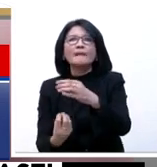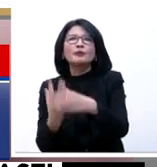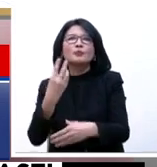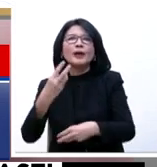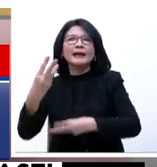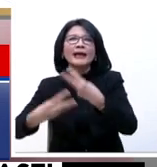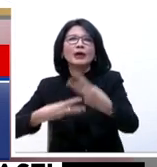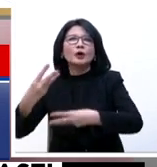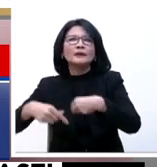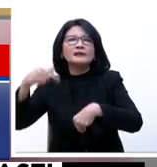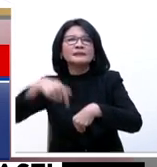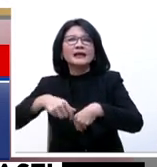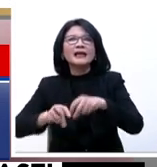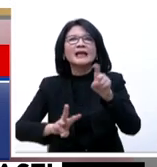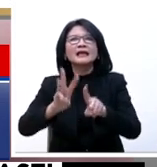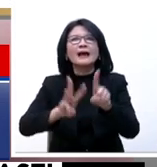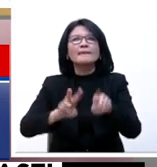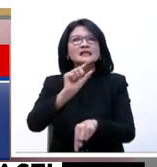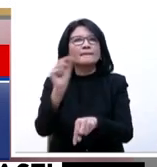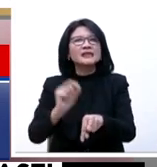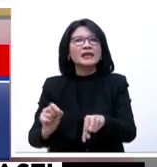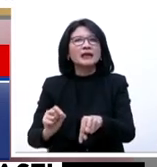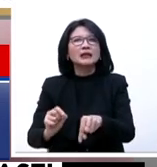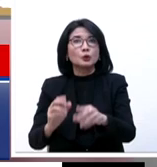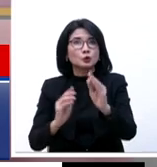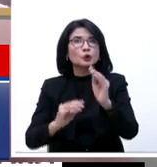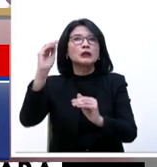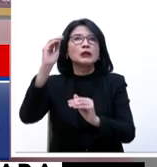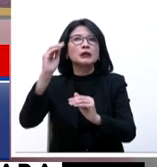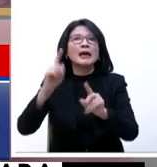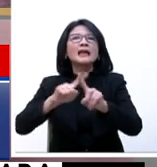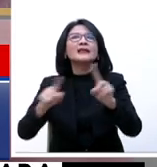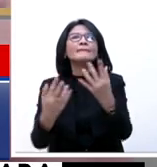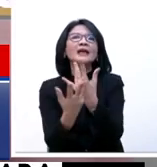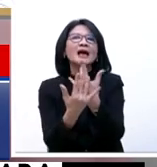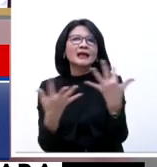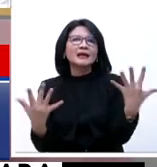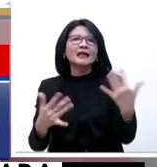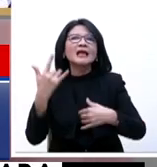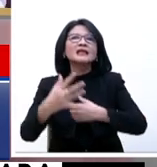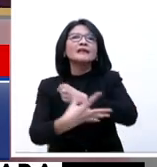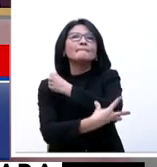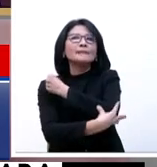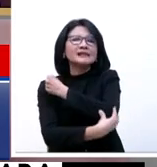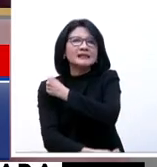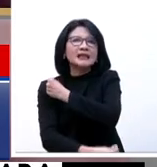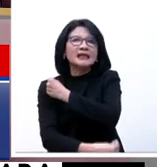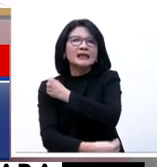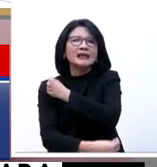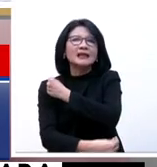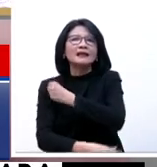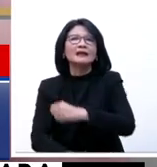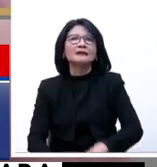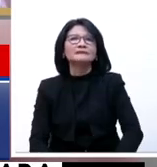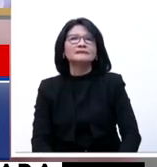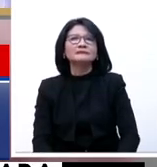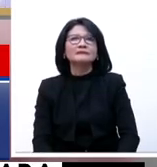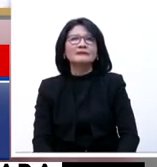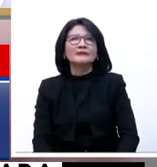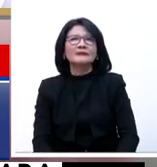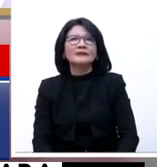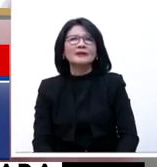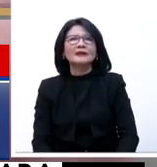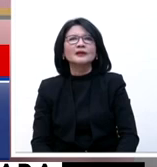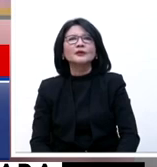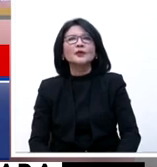ekonominya sampai sekarang bisa 13%, tinggi sekali. Tapi rakyatnya tetap miskin dan tidak bisa menikmati.